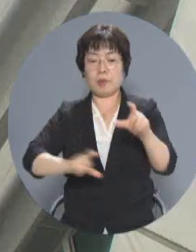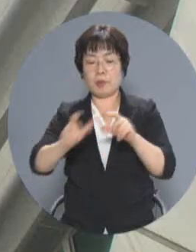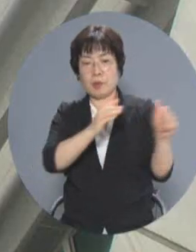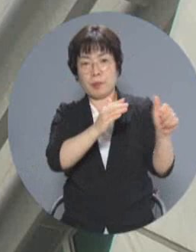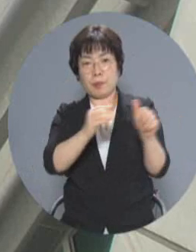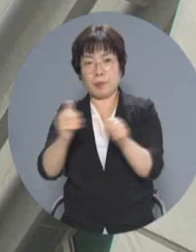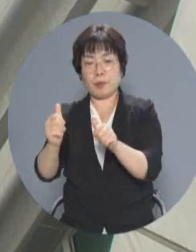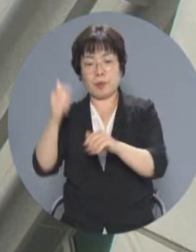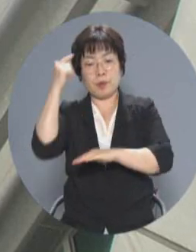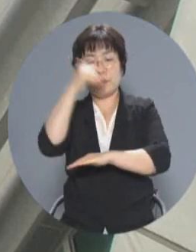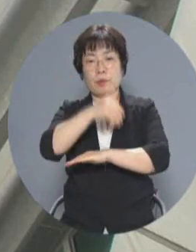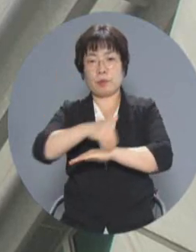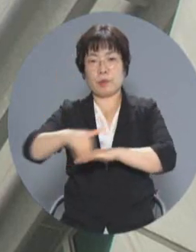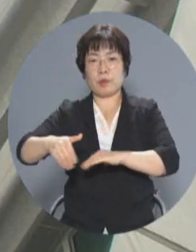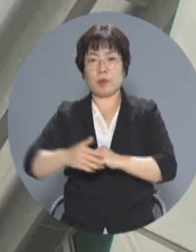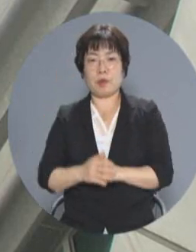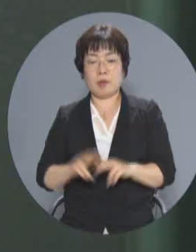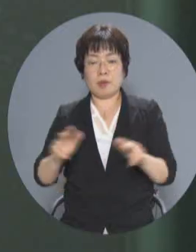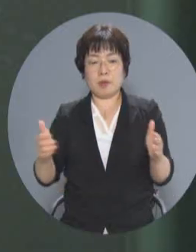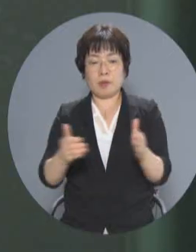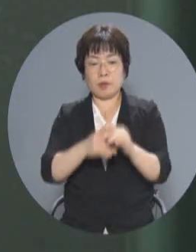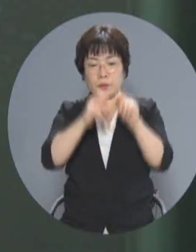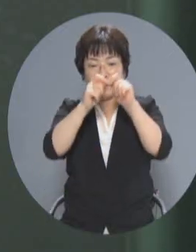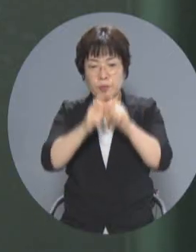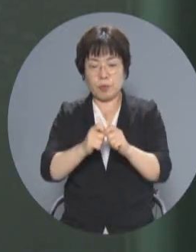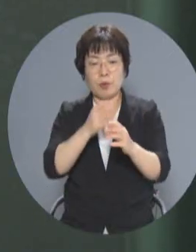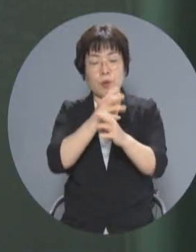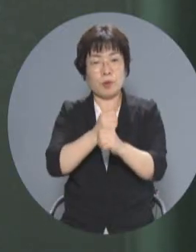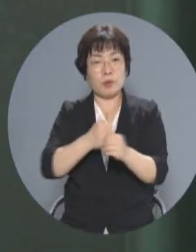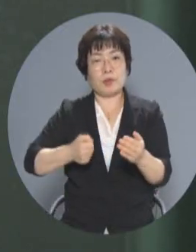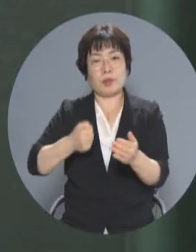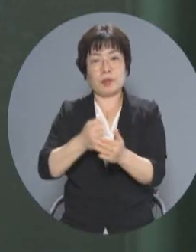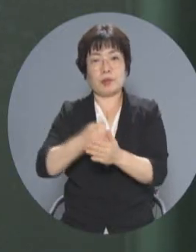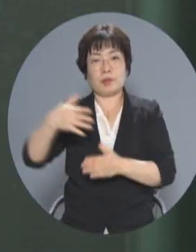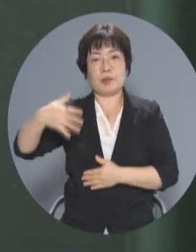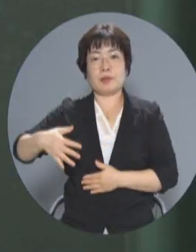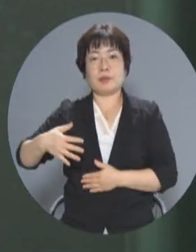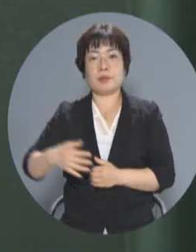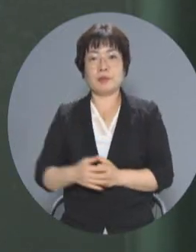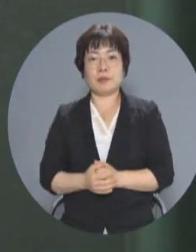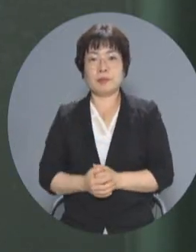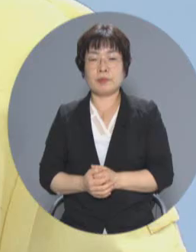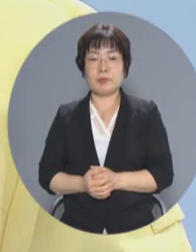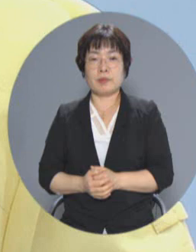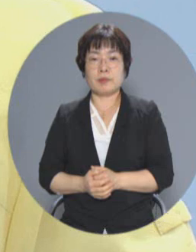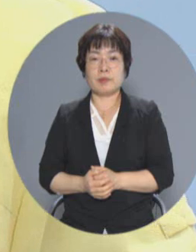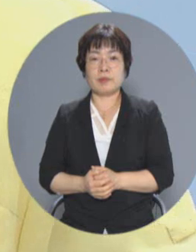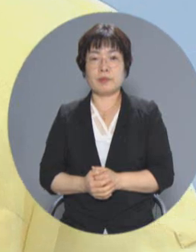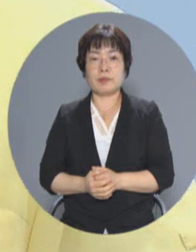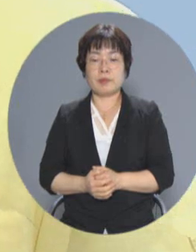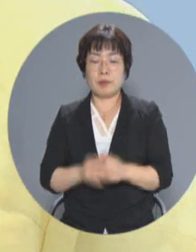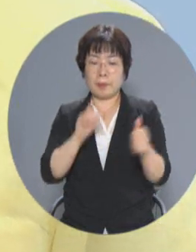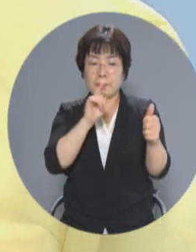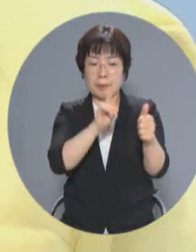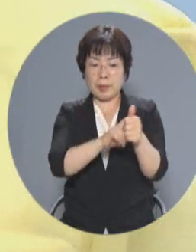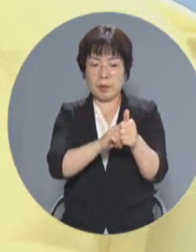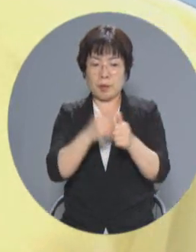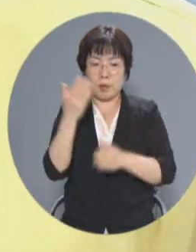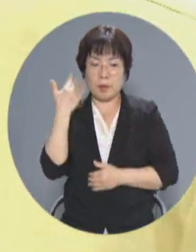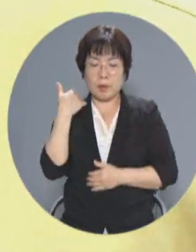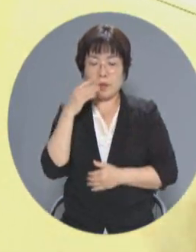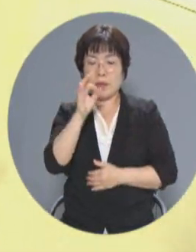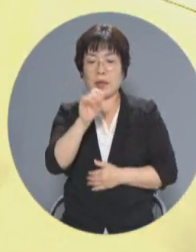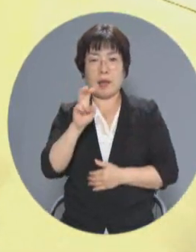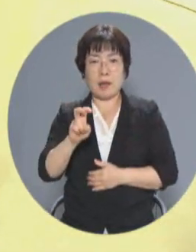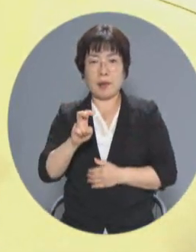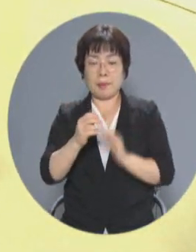시장을 소환조사할 계획이지만 아직까지 구체적인 일정을 잡지는 못하고 있습니다. 정 시장이 최근 다시 항암